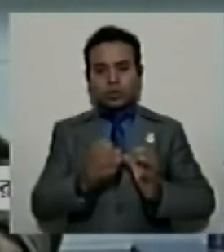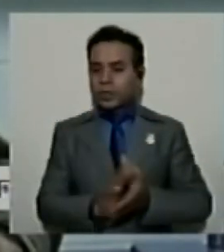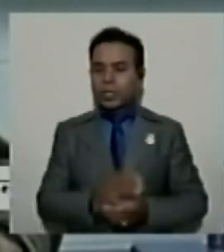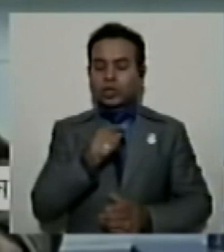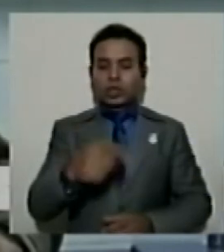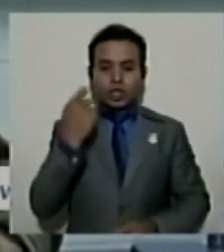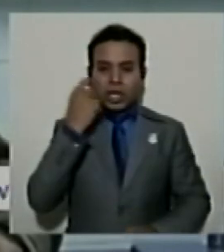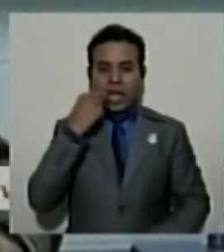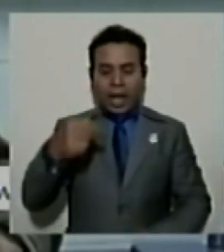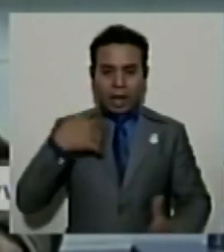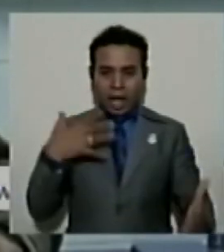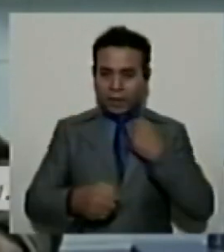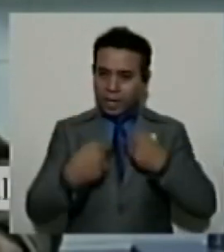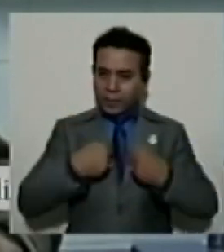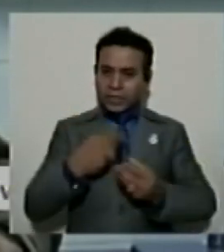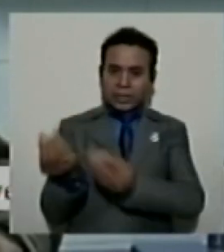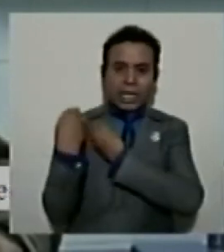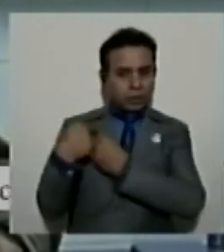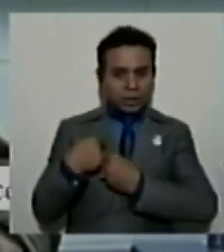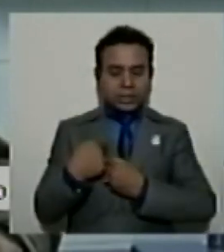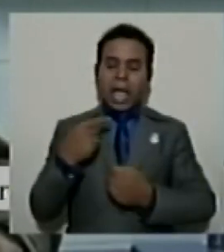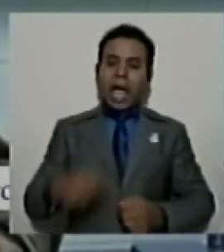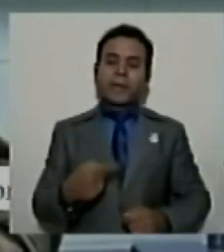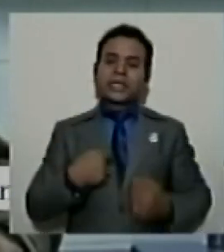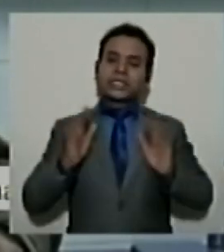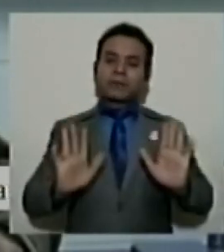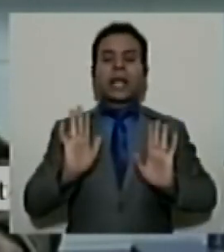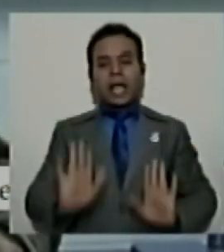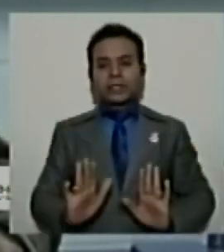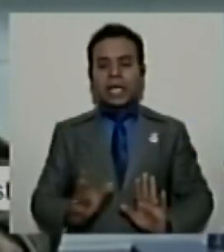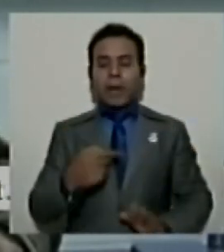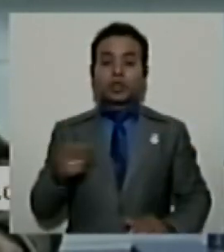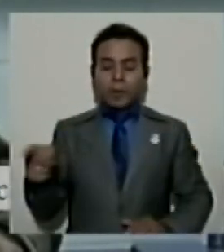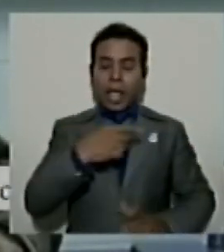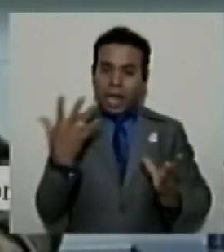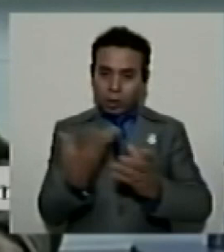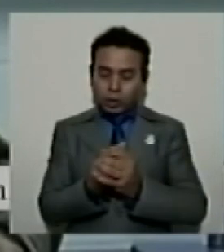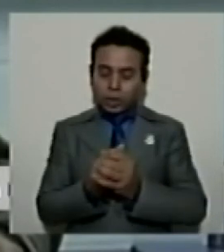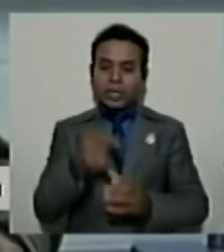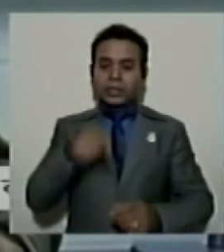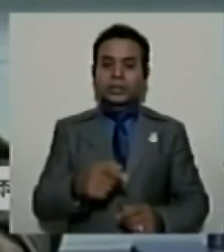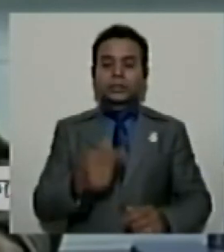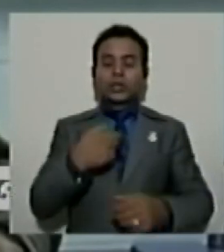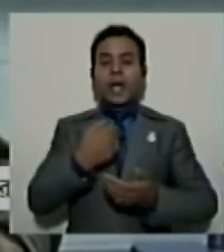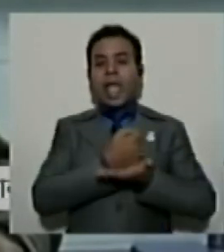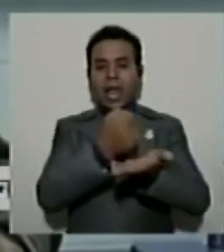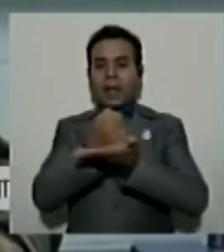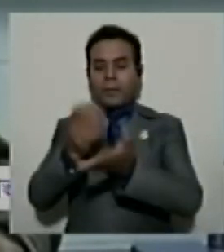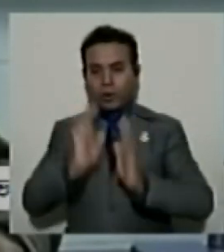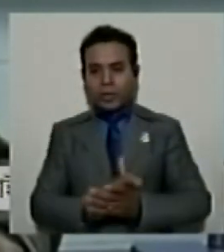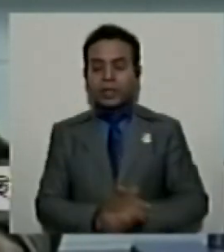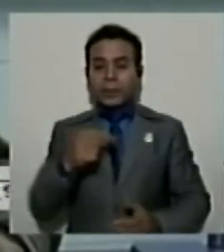আমরা কোনো ধরনের এই বানোয়াট এবং মিথ্যা তথ্য আমরা প্রকাশ না করি, আমরা সবাই একসাথে মিলে কাজ করি যাতে এই কোভিড